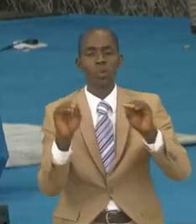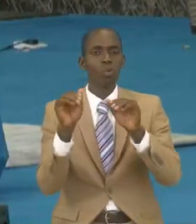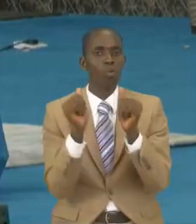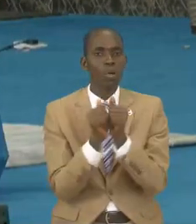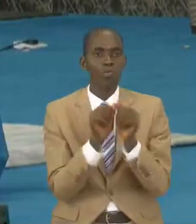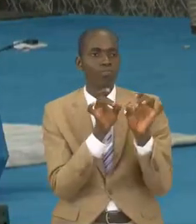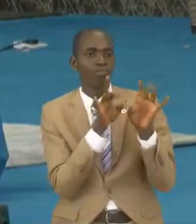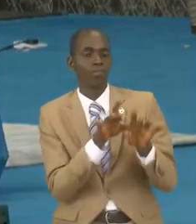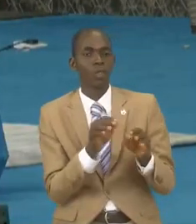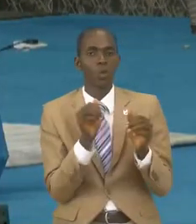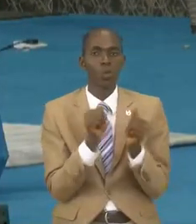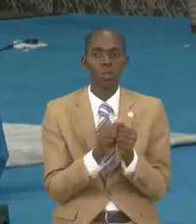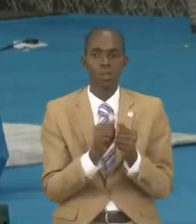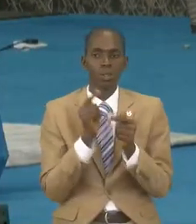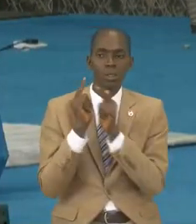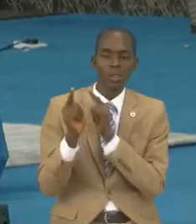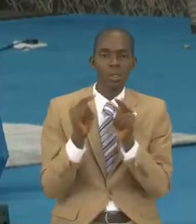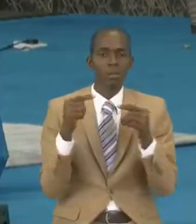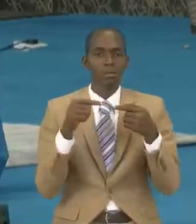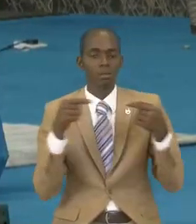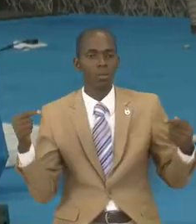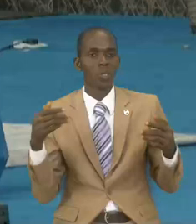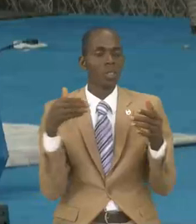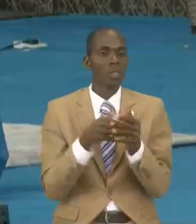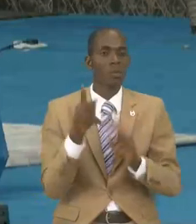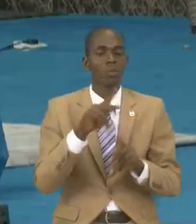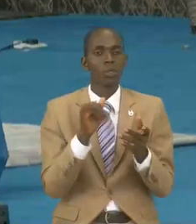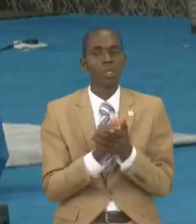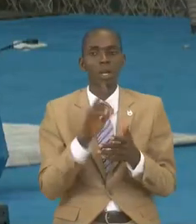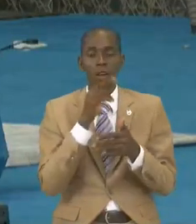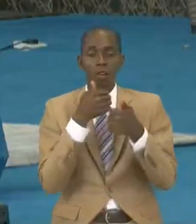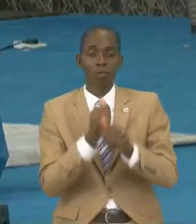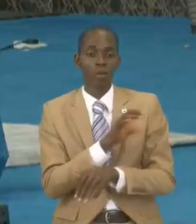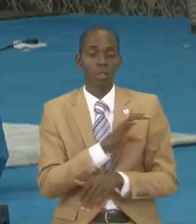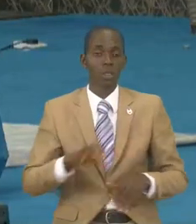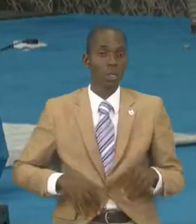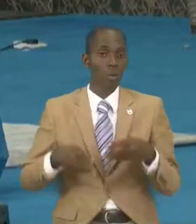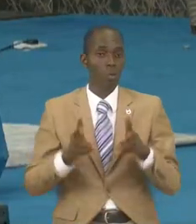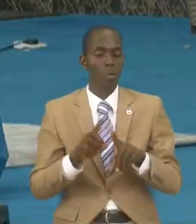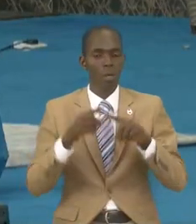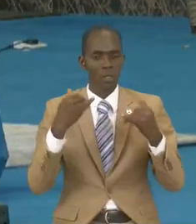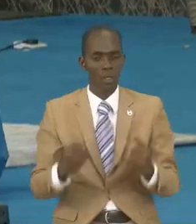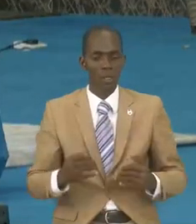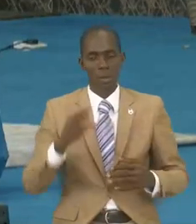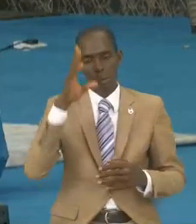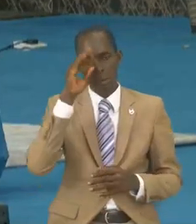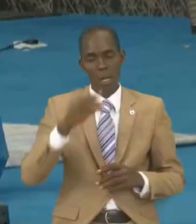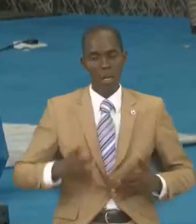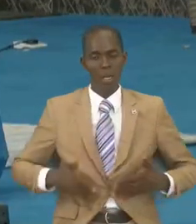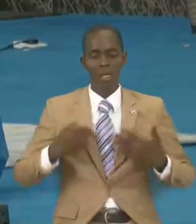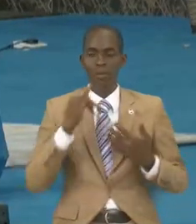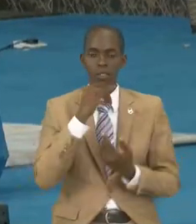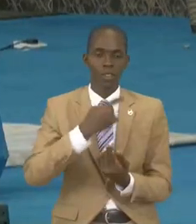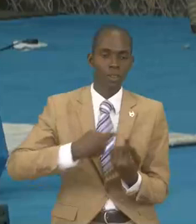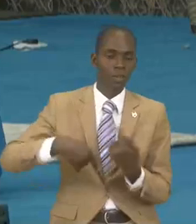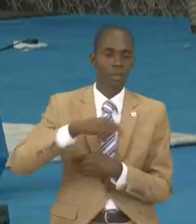la malice contre ceux-là qui suivaient la voie de Christ. Maintenant, la vie a changé. Un